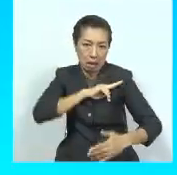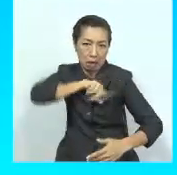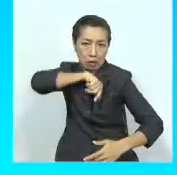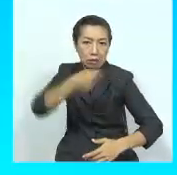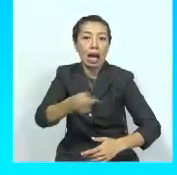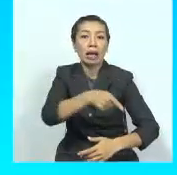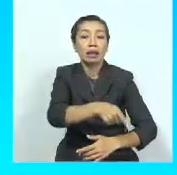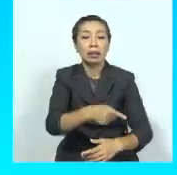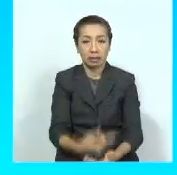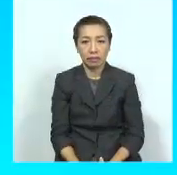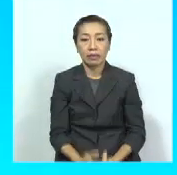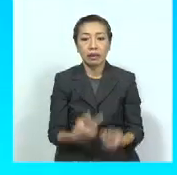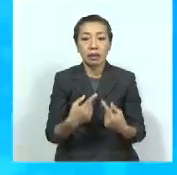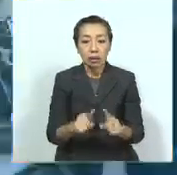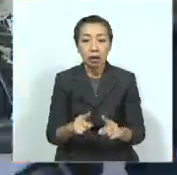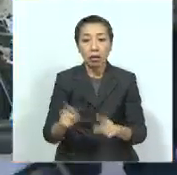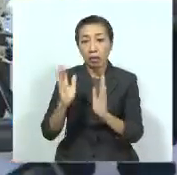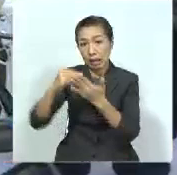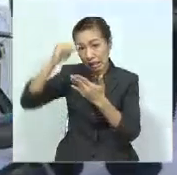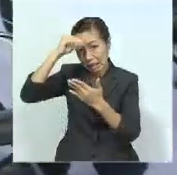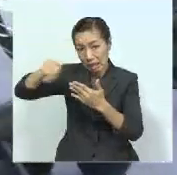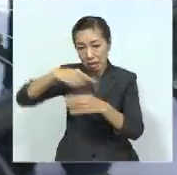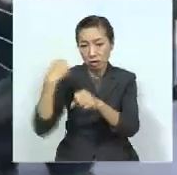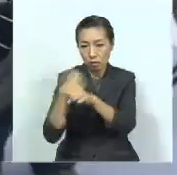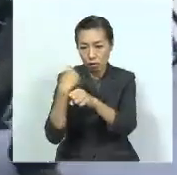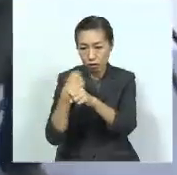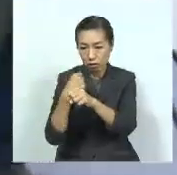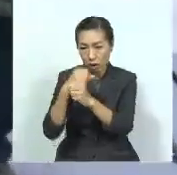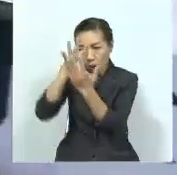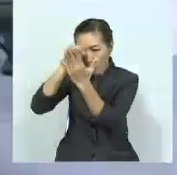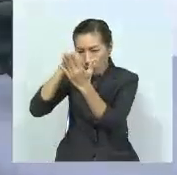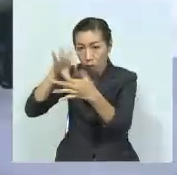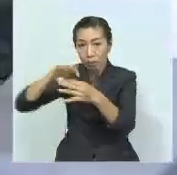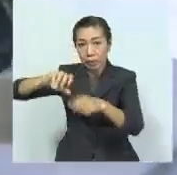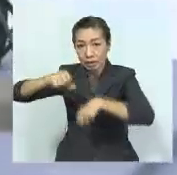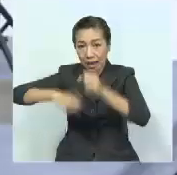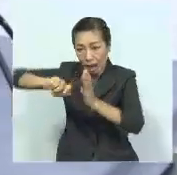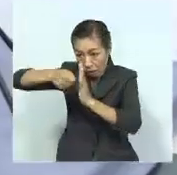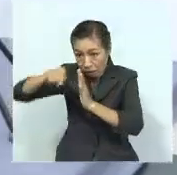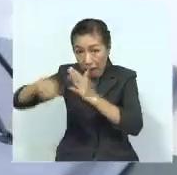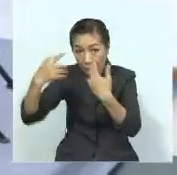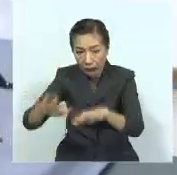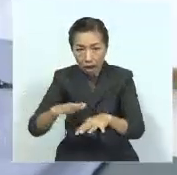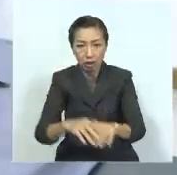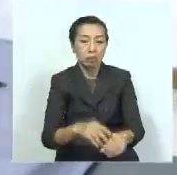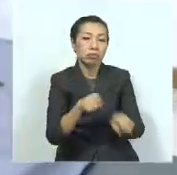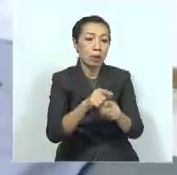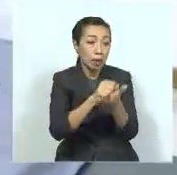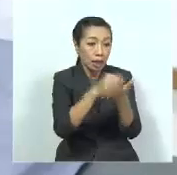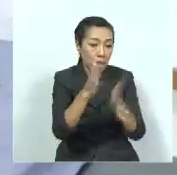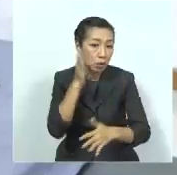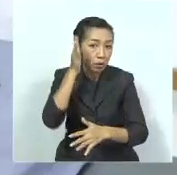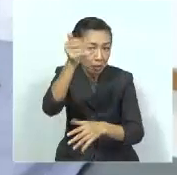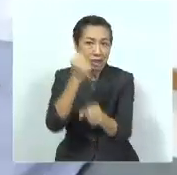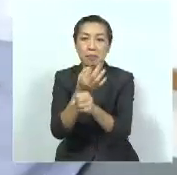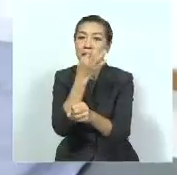าะรุ่นจริงๆนะคะนอกจากนี้นักศึกษาที่เข้ารับการฝึกอบรมก็ยังสามารถนำความรู้ที่ได้ไปต่อยอดใช้ประกอบ